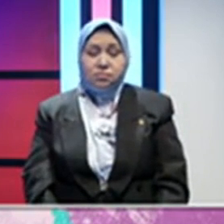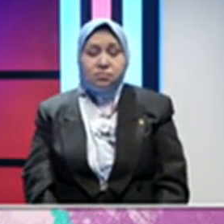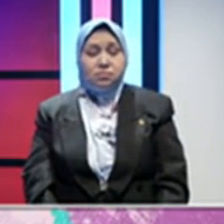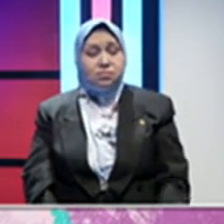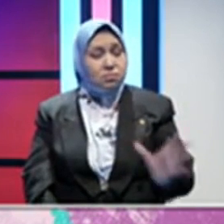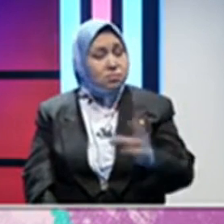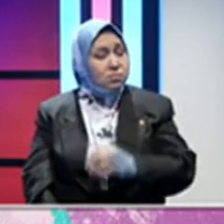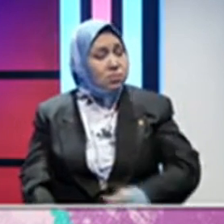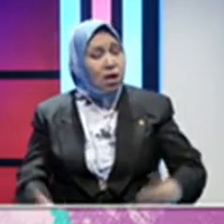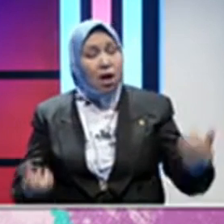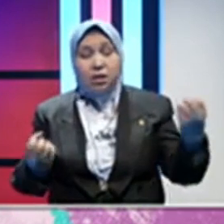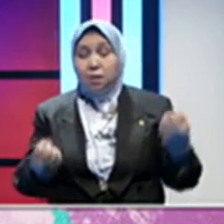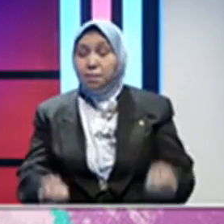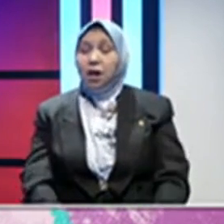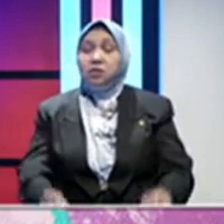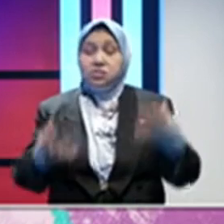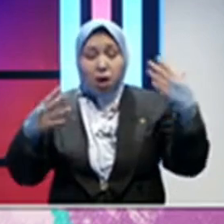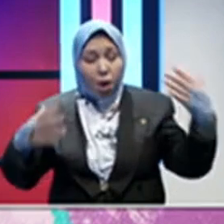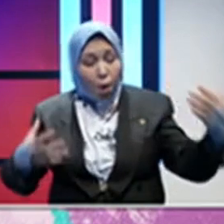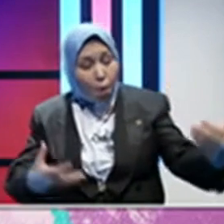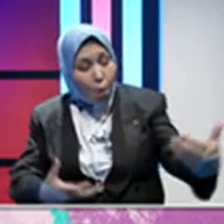ولا يسأل